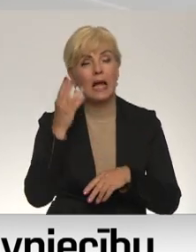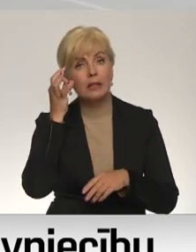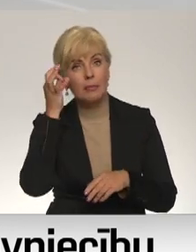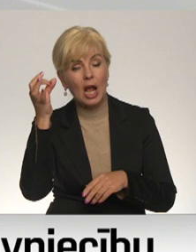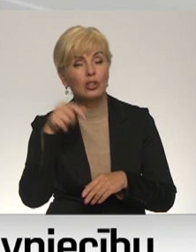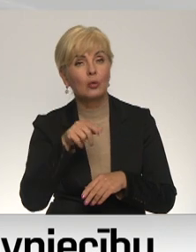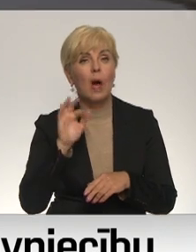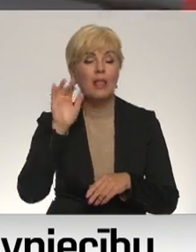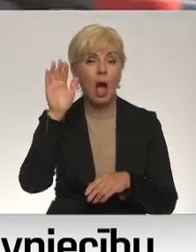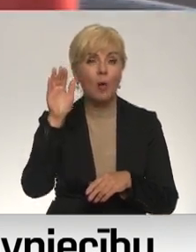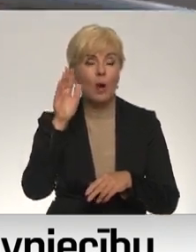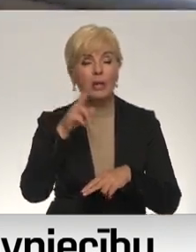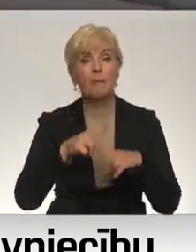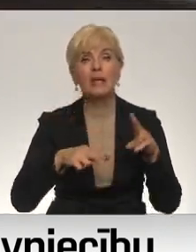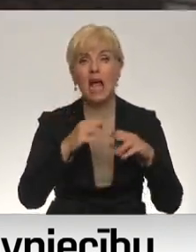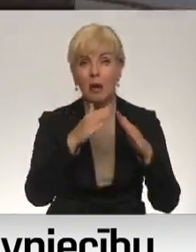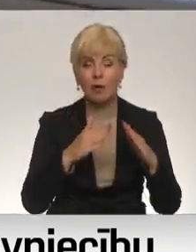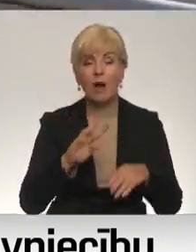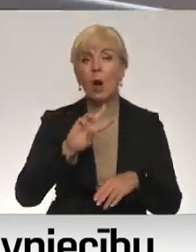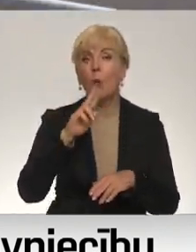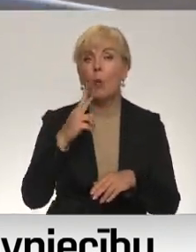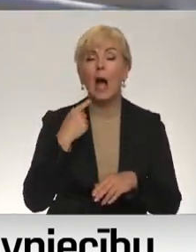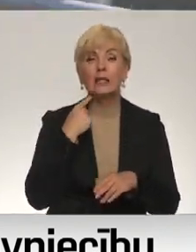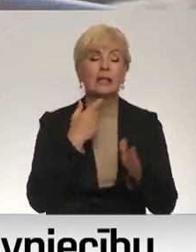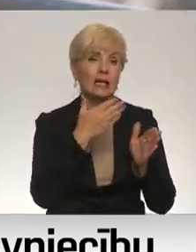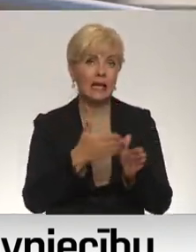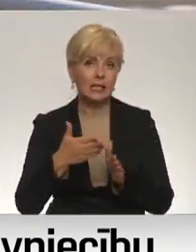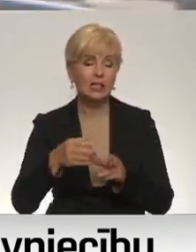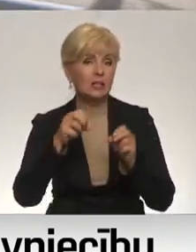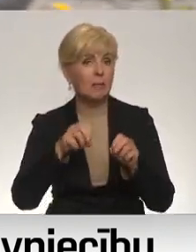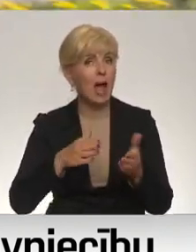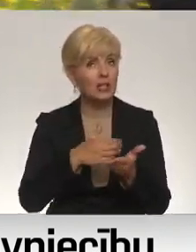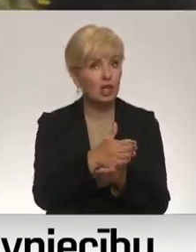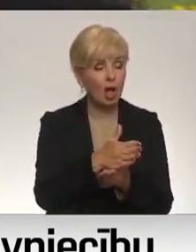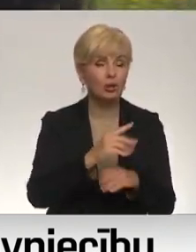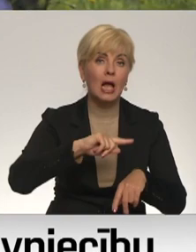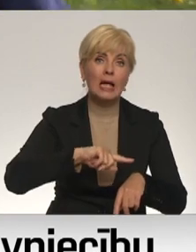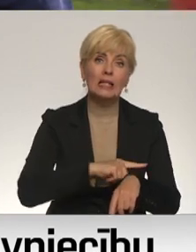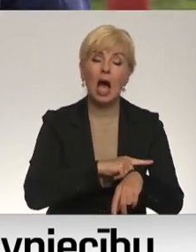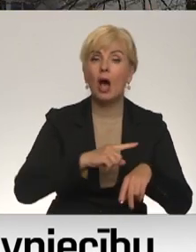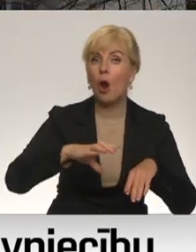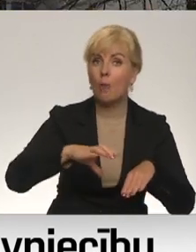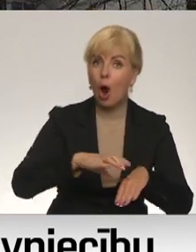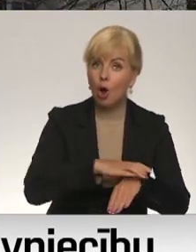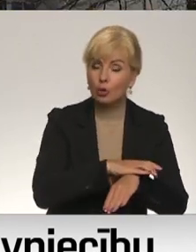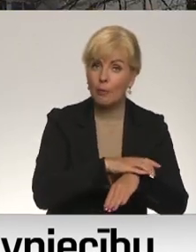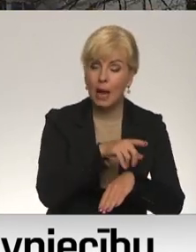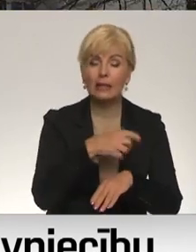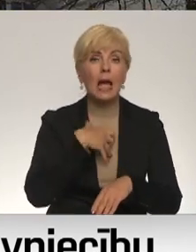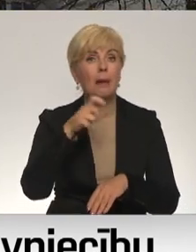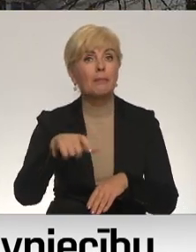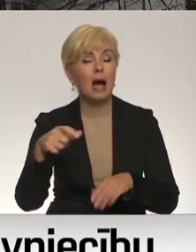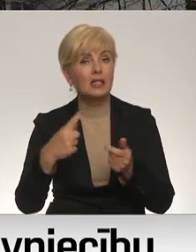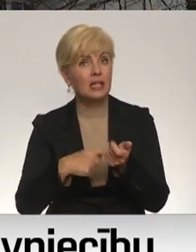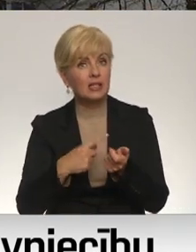šo nākotnes piebūvi. Rīgas otrā slimnīca ir specializējusies tieši traumatoloģijā un ortopēdijā. Tās pacientu loks